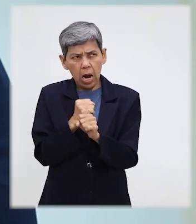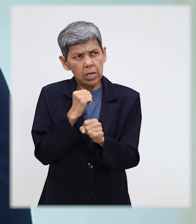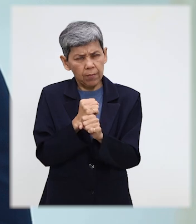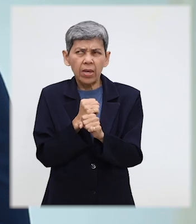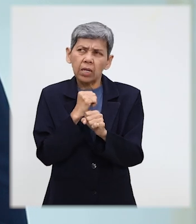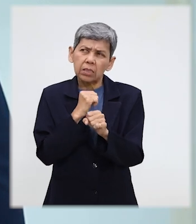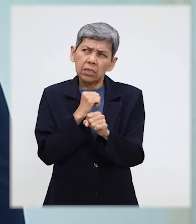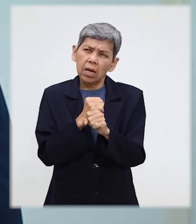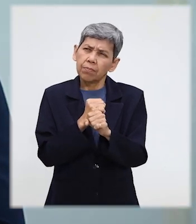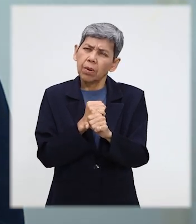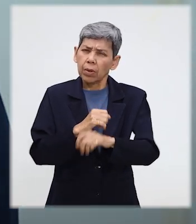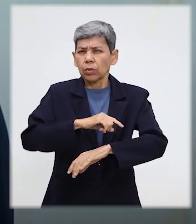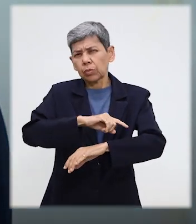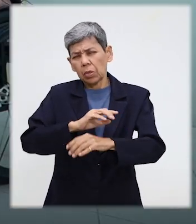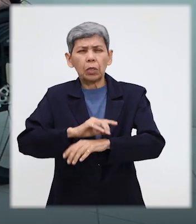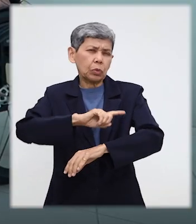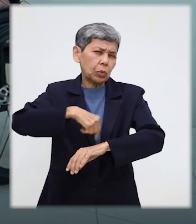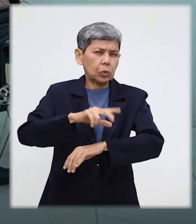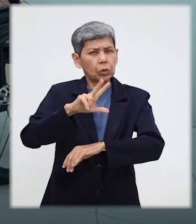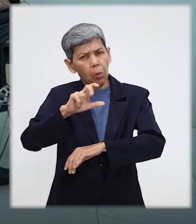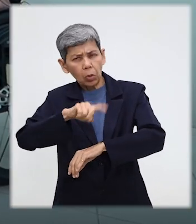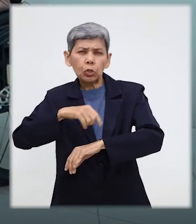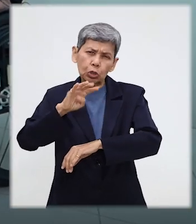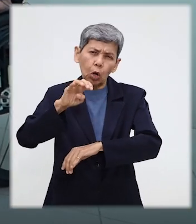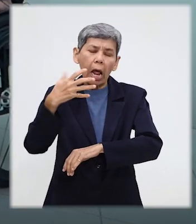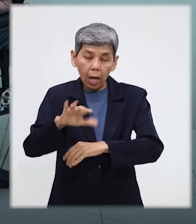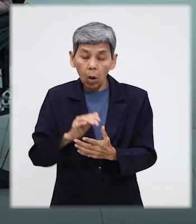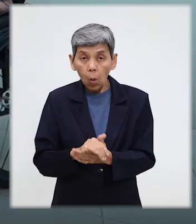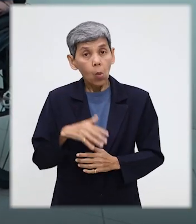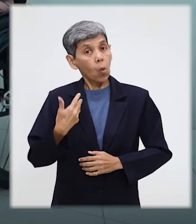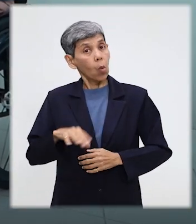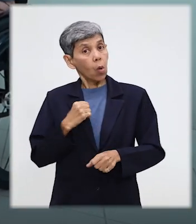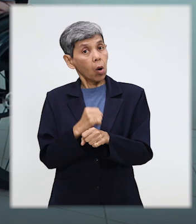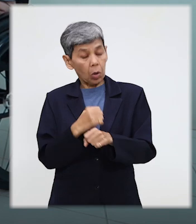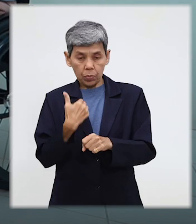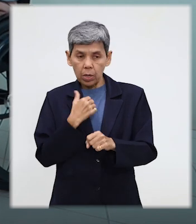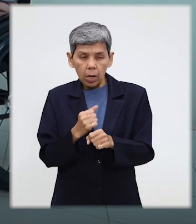จะทำงานมาอย่างน้อย 300-400 ชั่วโมงใช่ค่ะอันนี้คือเป็นลักษณะ